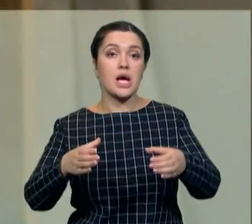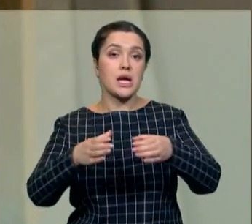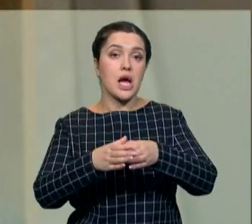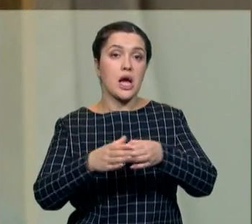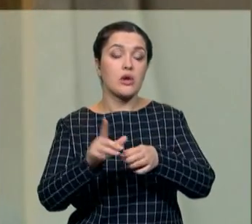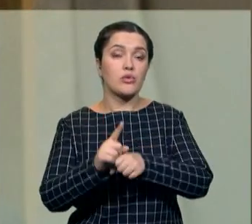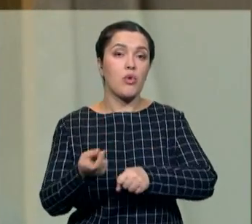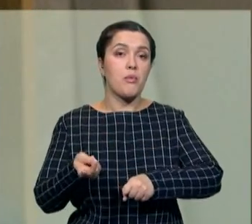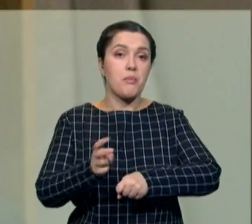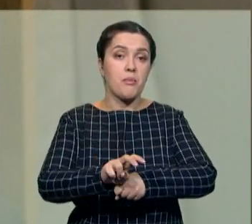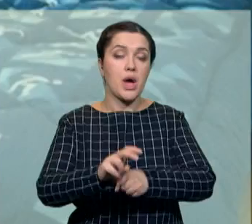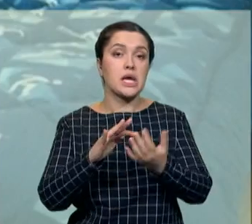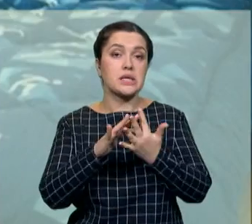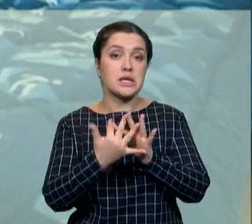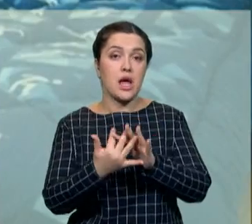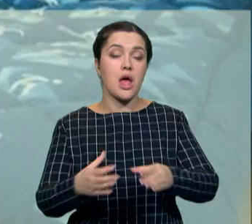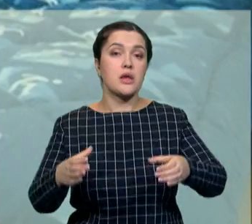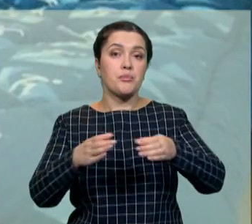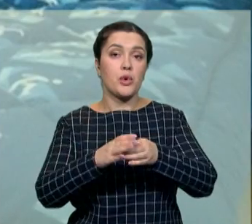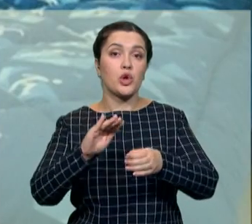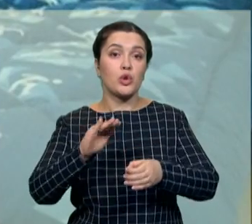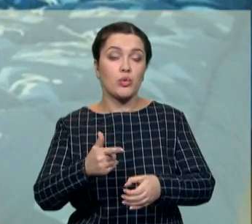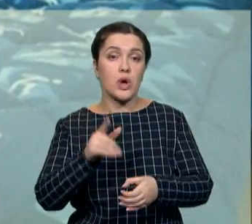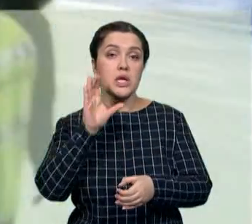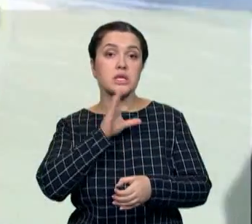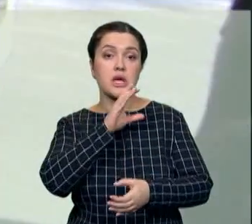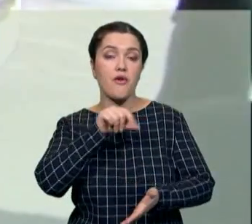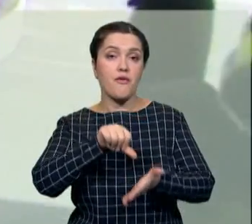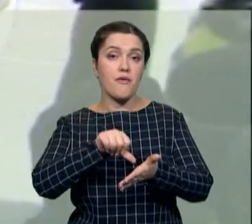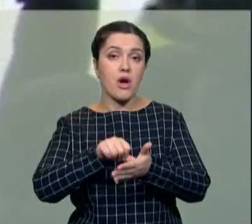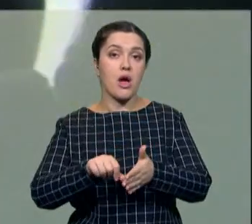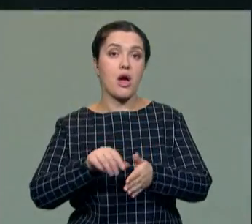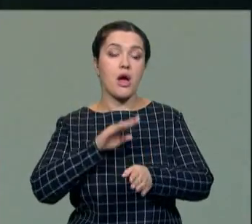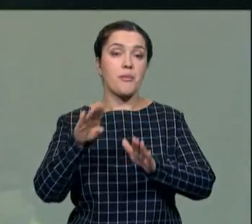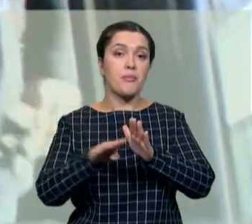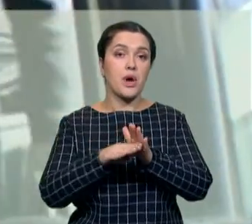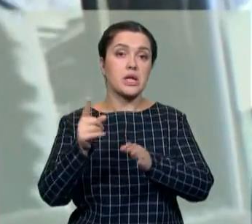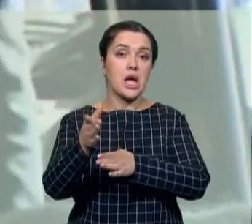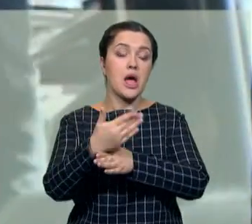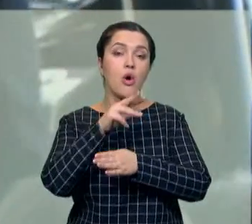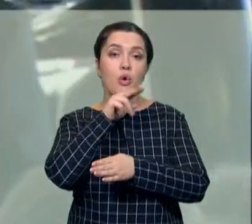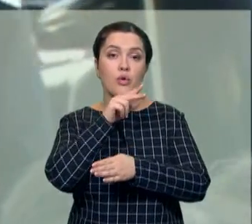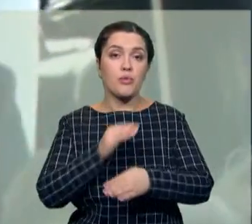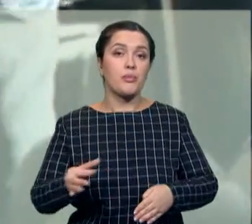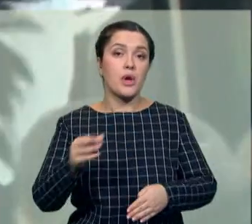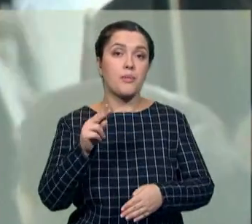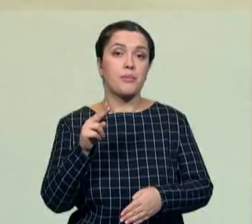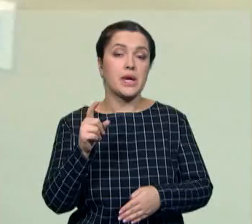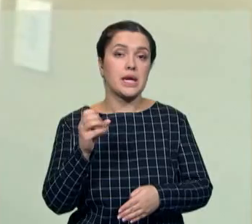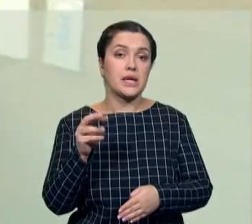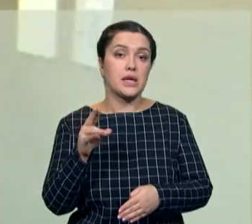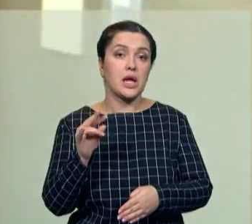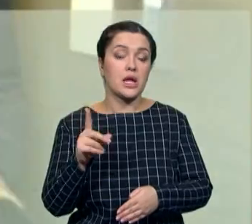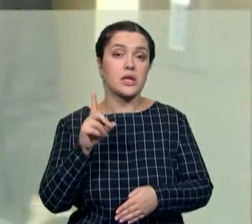также посетила деревню. Напомню, сборные юга и севера выступят под единым флагом корейского полуострова. Пхеньян также выступил